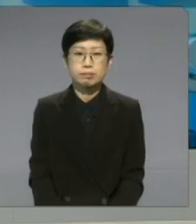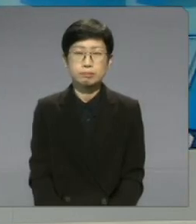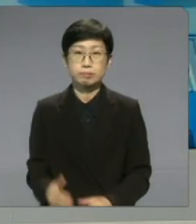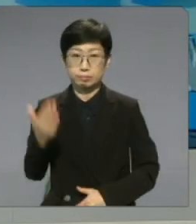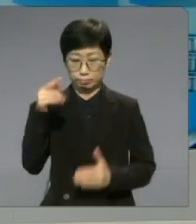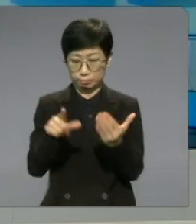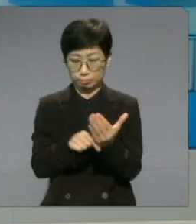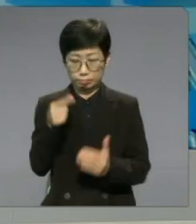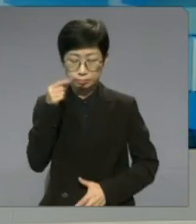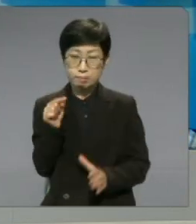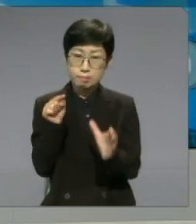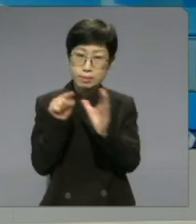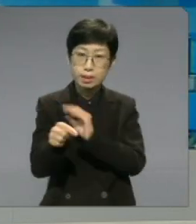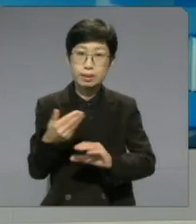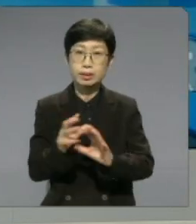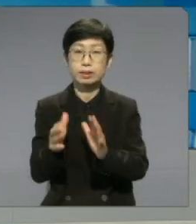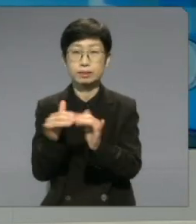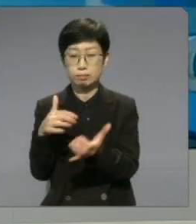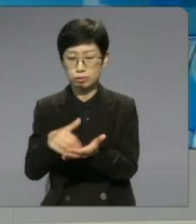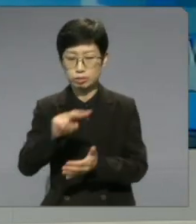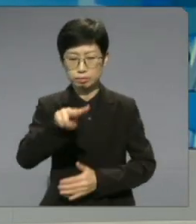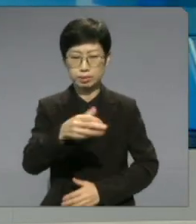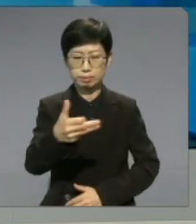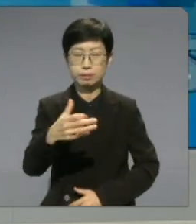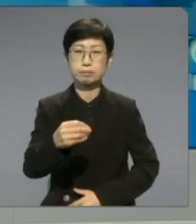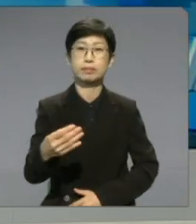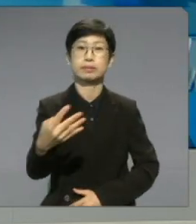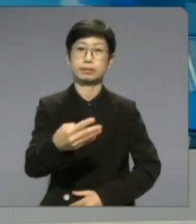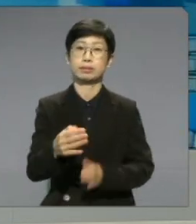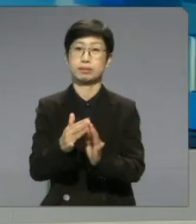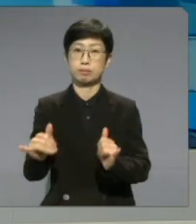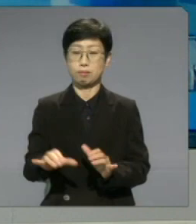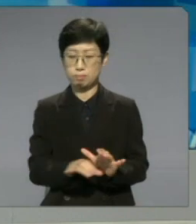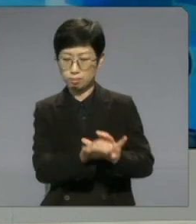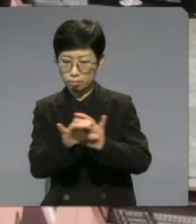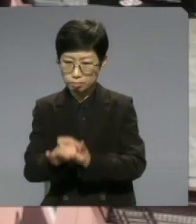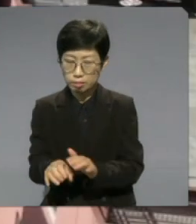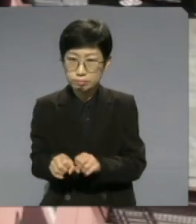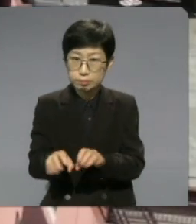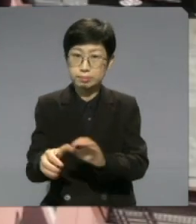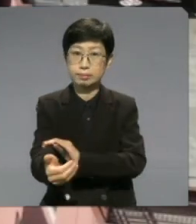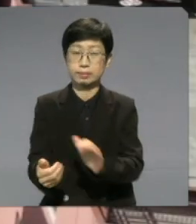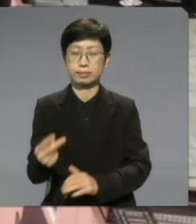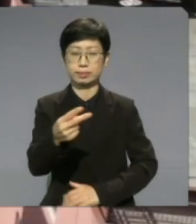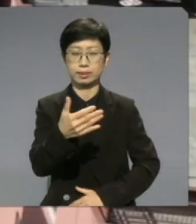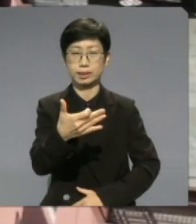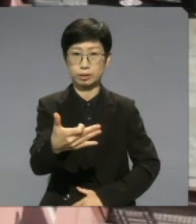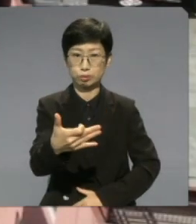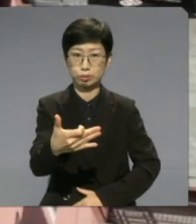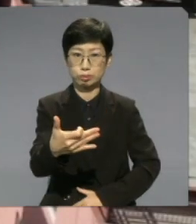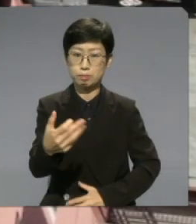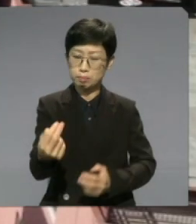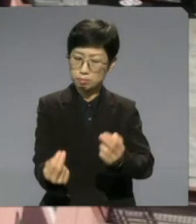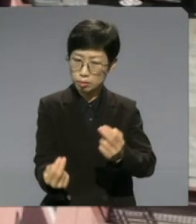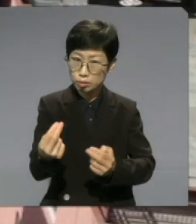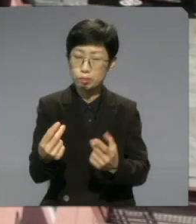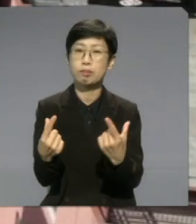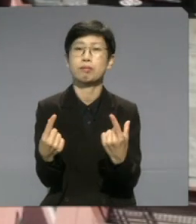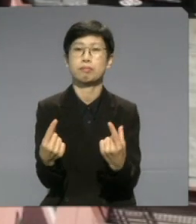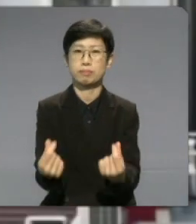지난 9월 일본을 방문한 외국인이 218만 4천명으로 코로나 199 확산 전인 2019년 같은 달 수준을